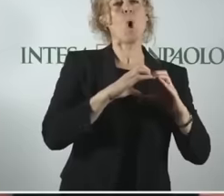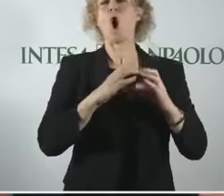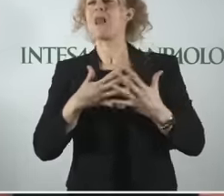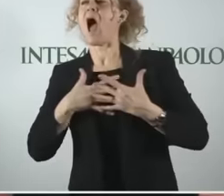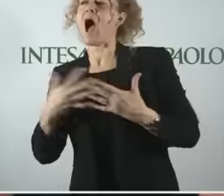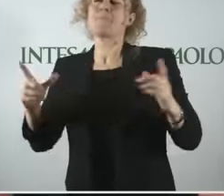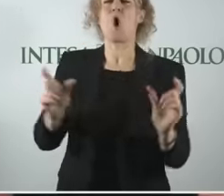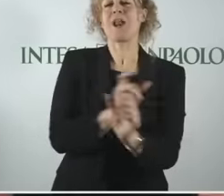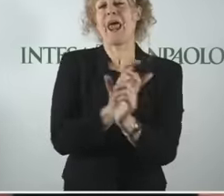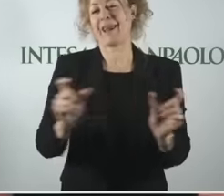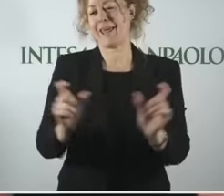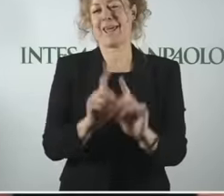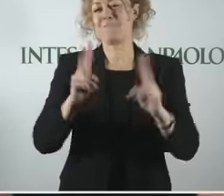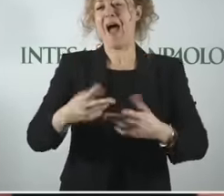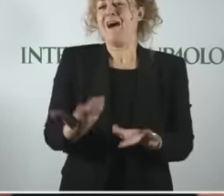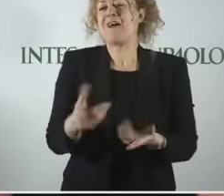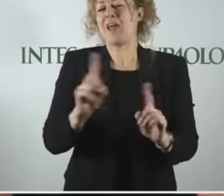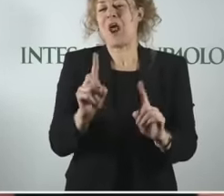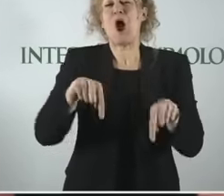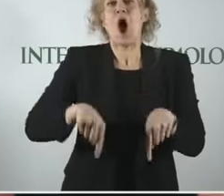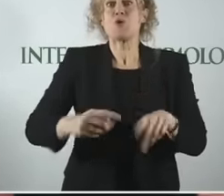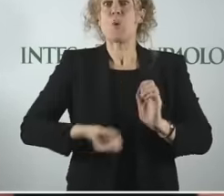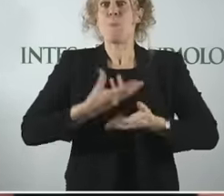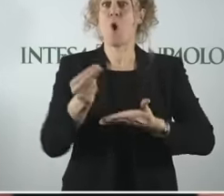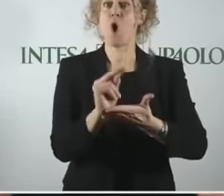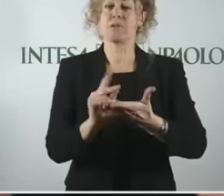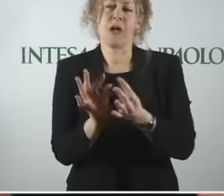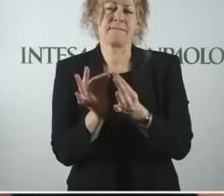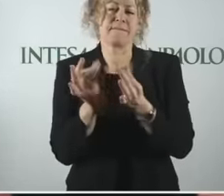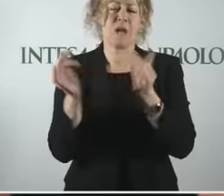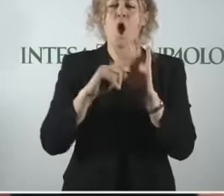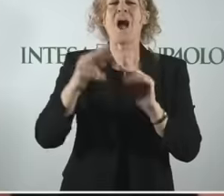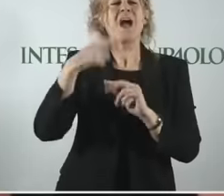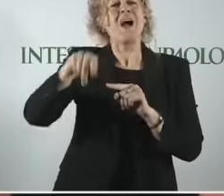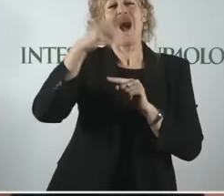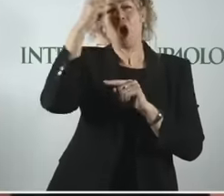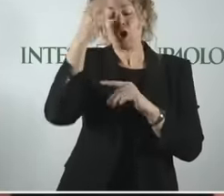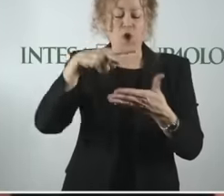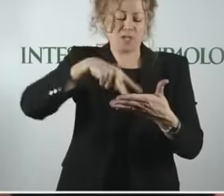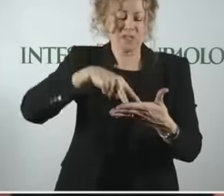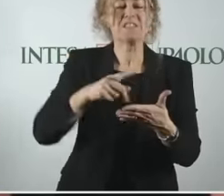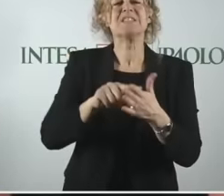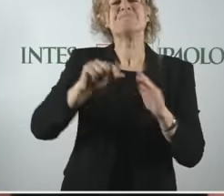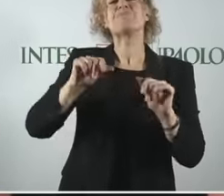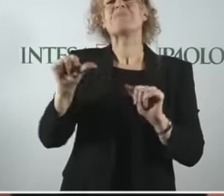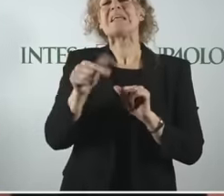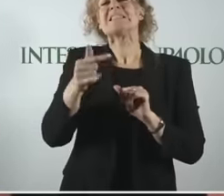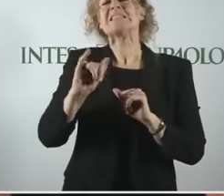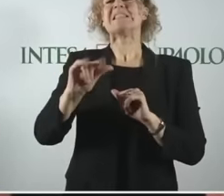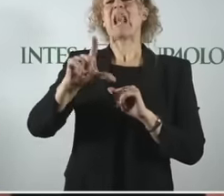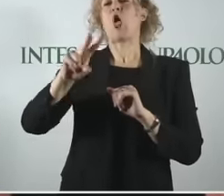eccetera no era una poesia estremamente sofisticata Come sa chiunque si ricordi a scuola quando dovevamo leggere gli stilnovisti era